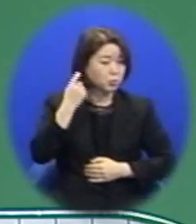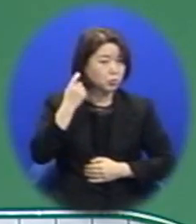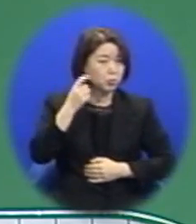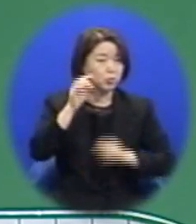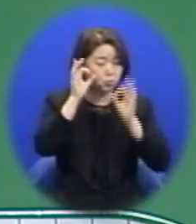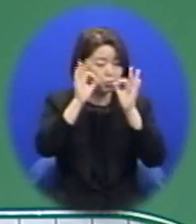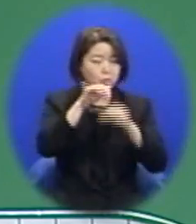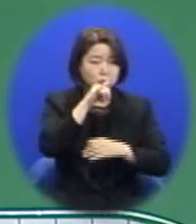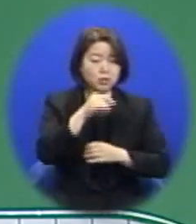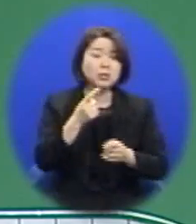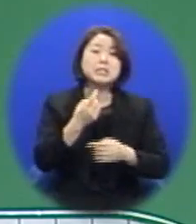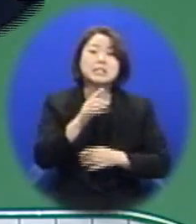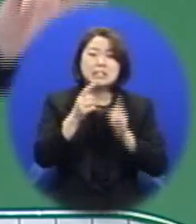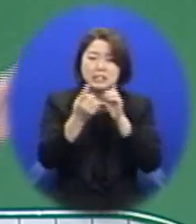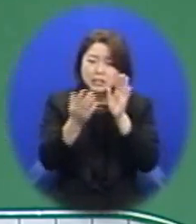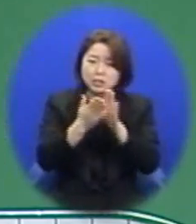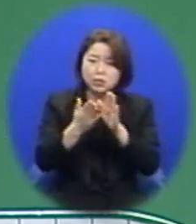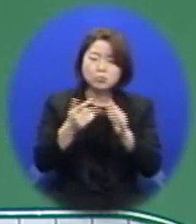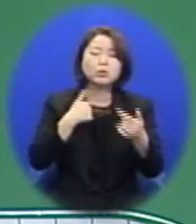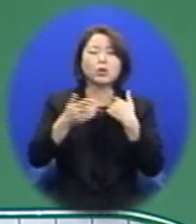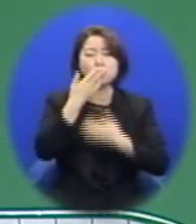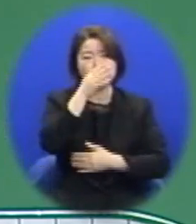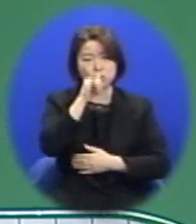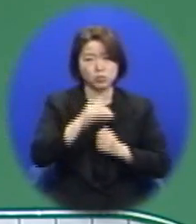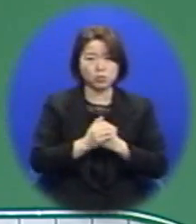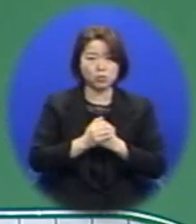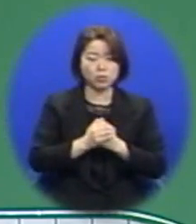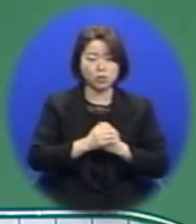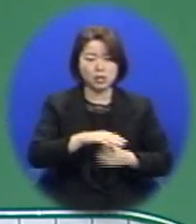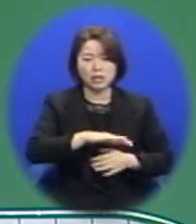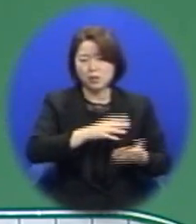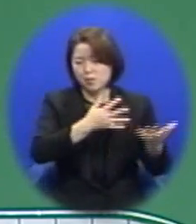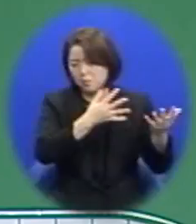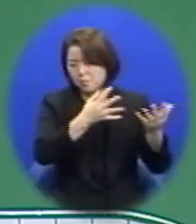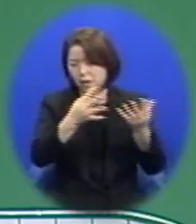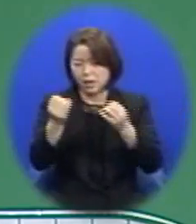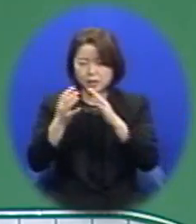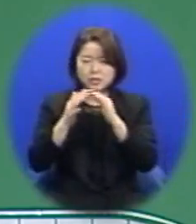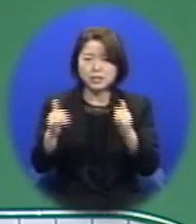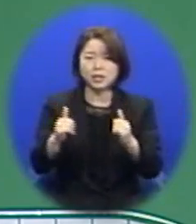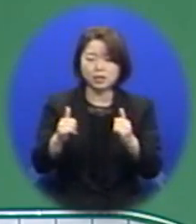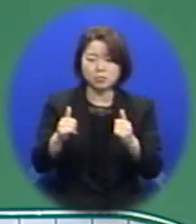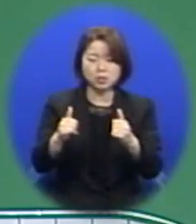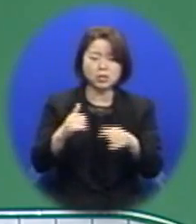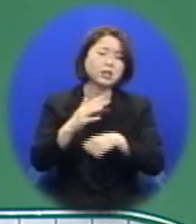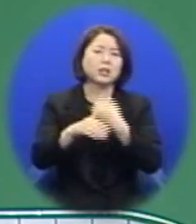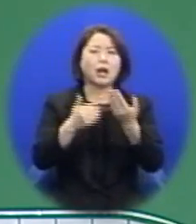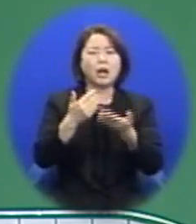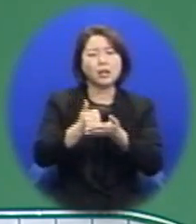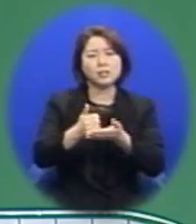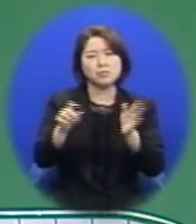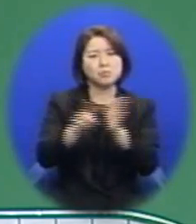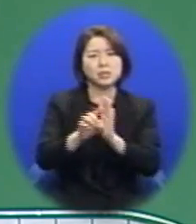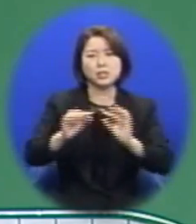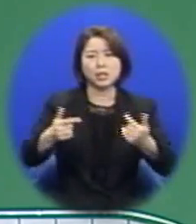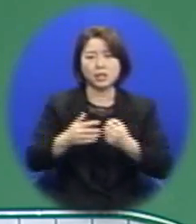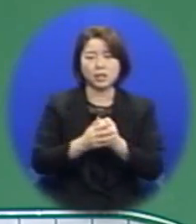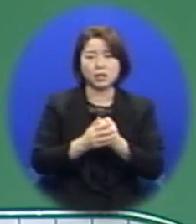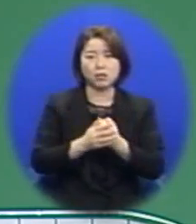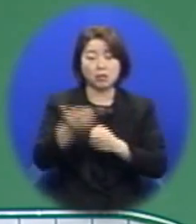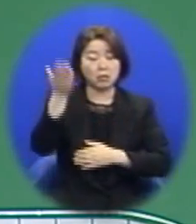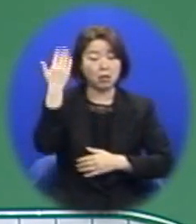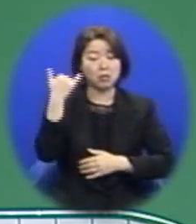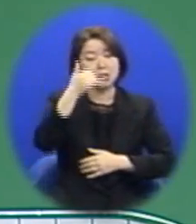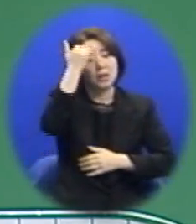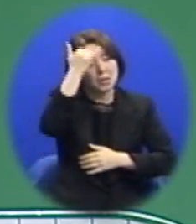거예요. 이제 사람들이 다 하나님을 안 믿습니다. 전에는 예의상으로라도 성경을 존중해 주려고 하지만 지금은 그렇지도 않아요.